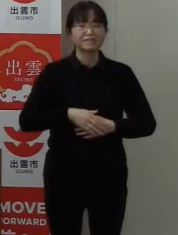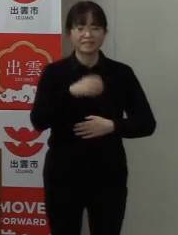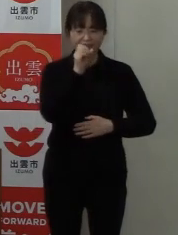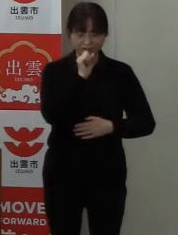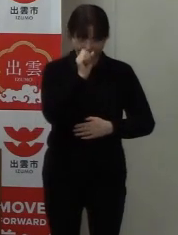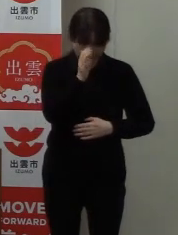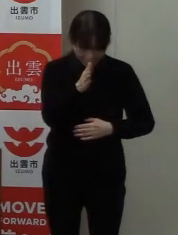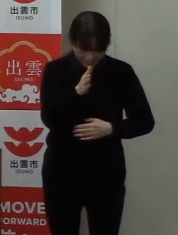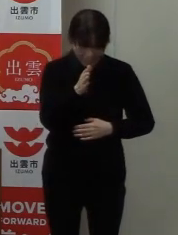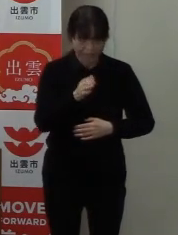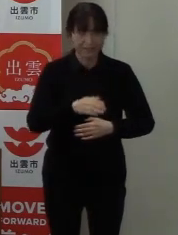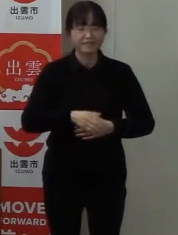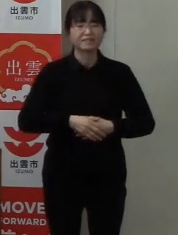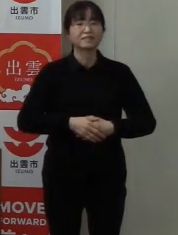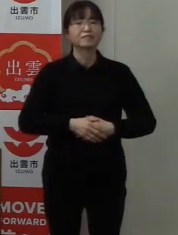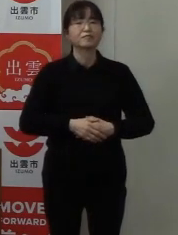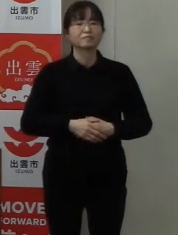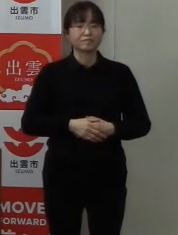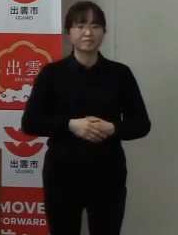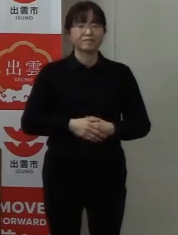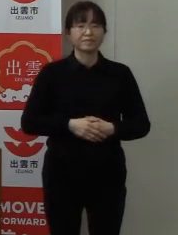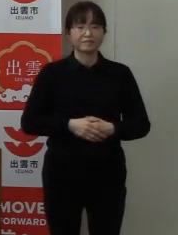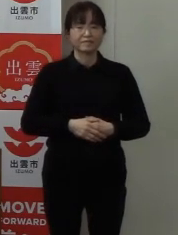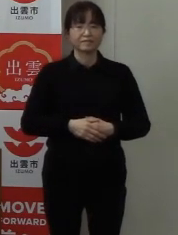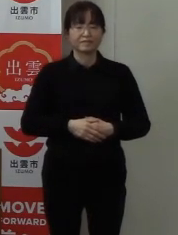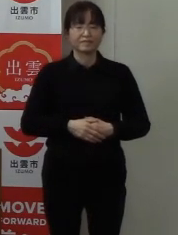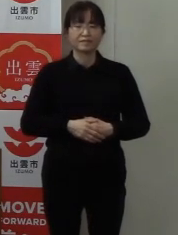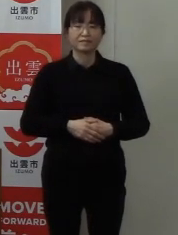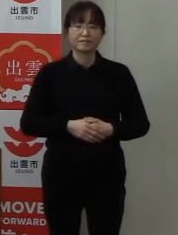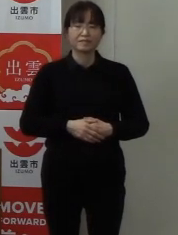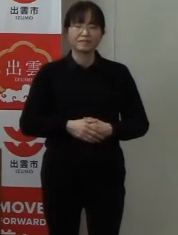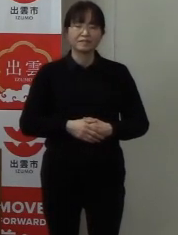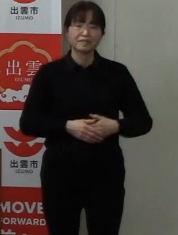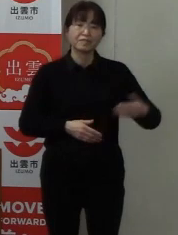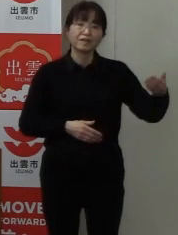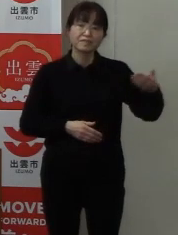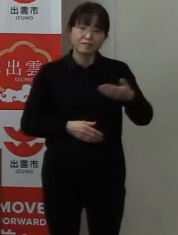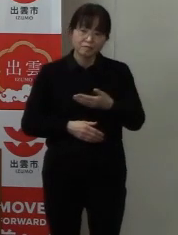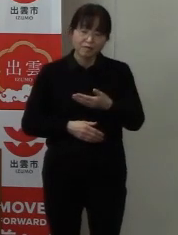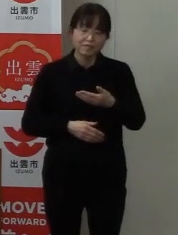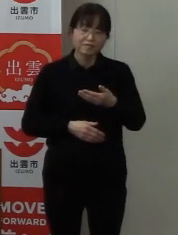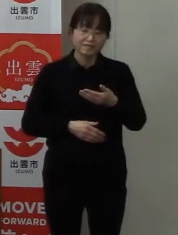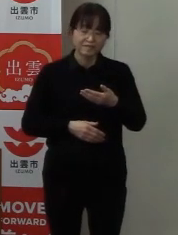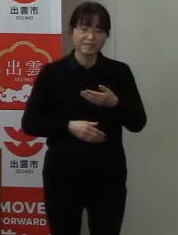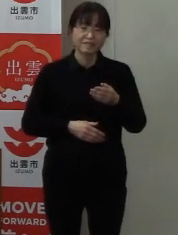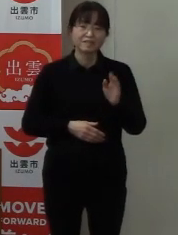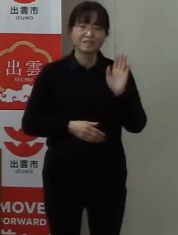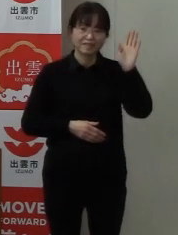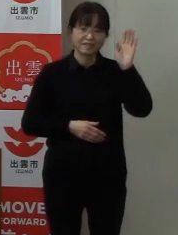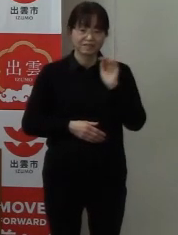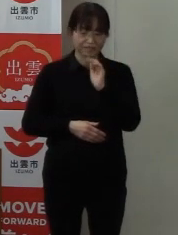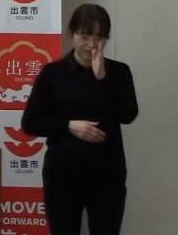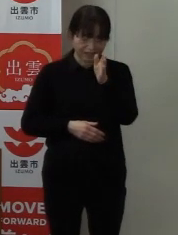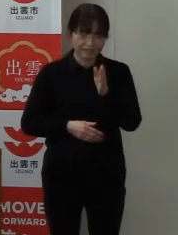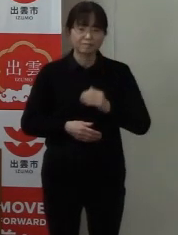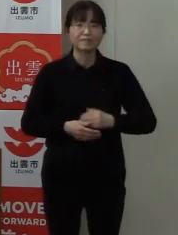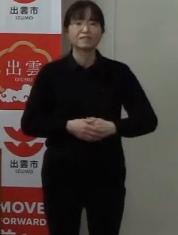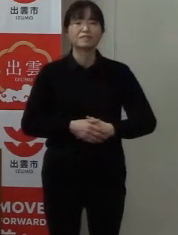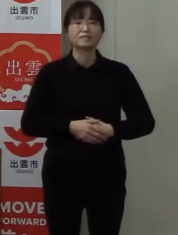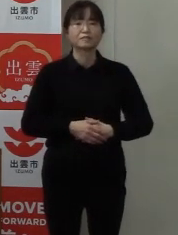。 はい、それでは行事予定について、質疑がございましたら挙手をお願いいたします。